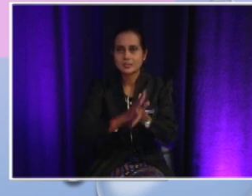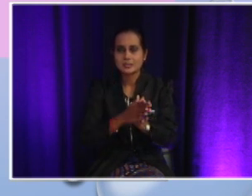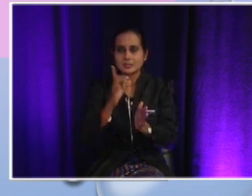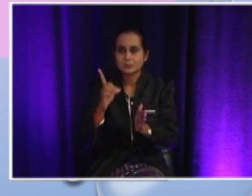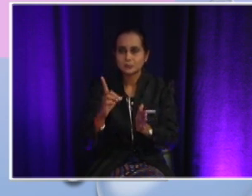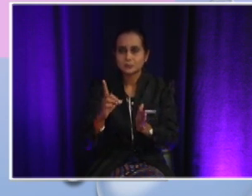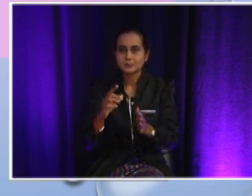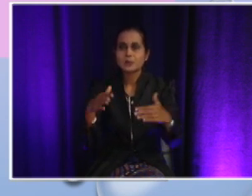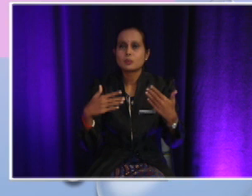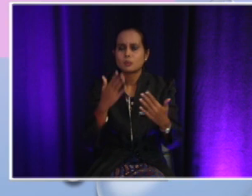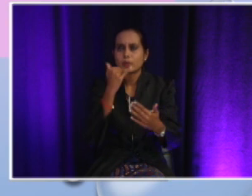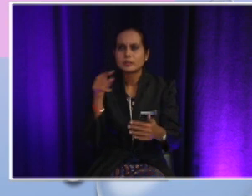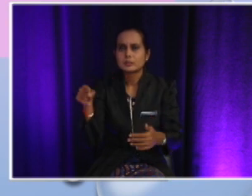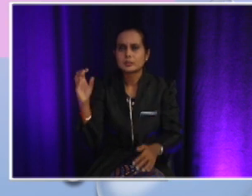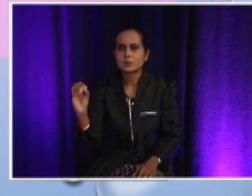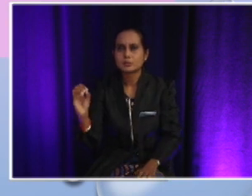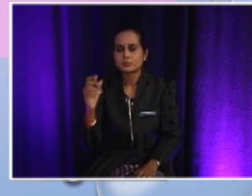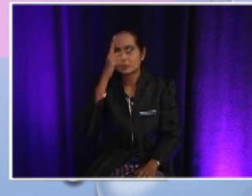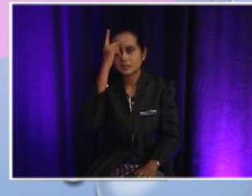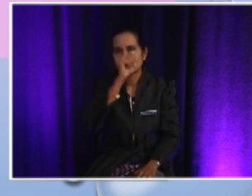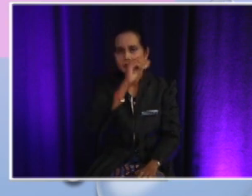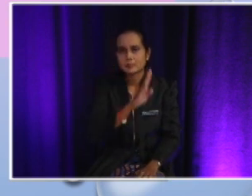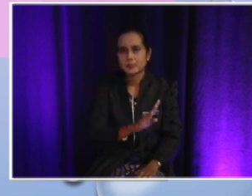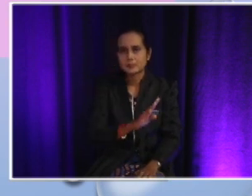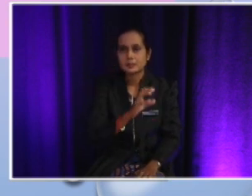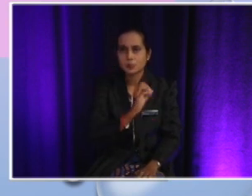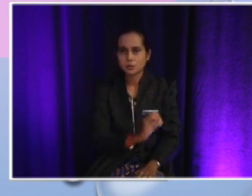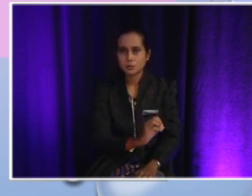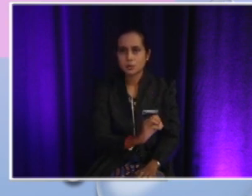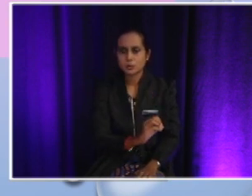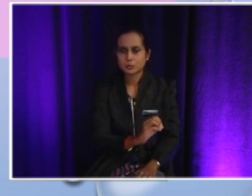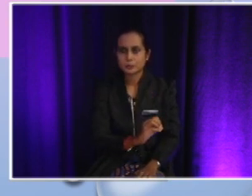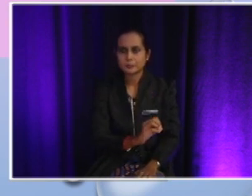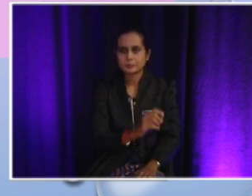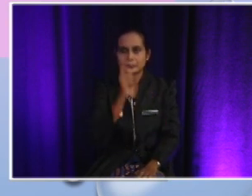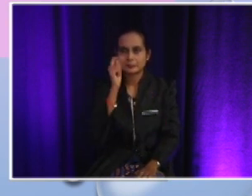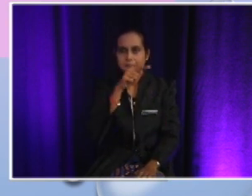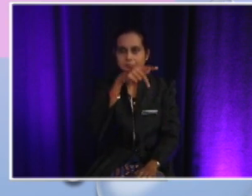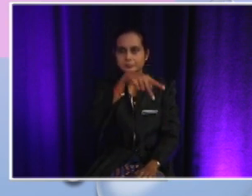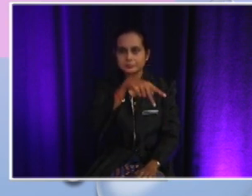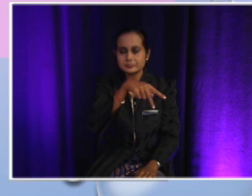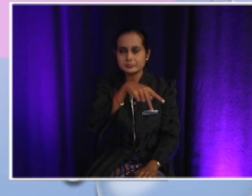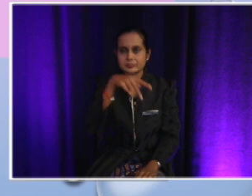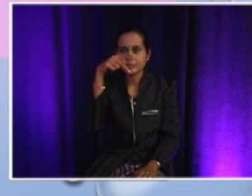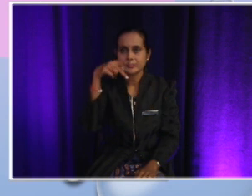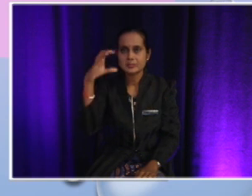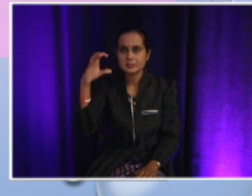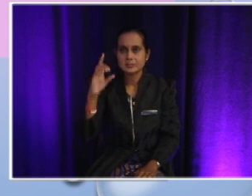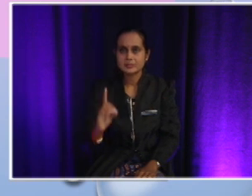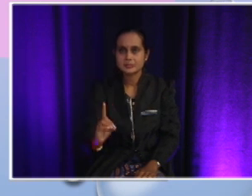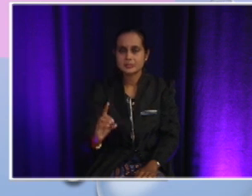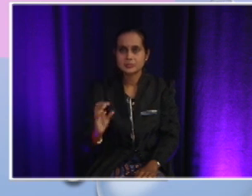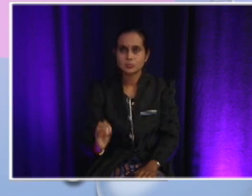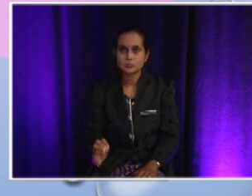kenapa sini kosong? Sebab sini A dengan B sini adalah kosong, sini untuk P tadi. Okey, C dengan D tadi sini pun